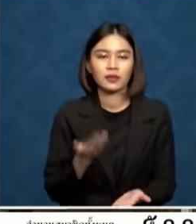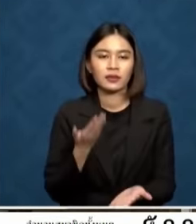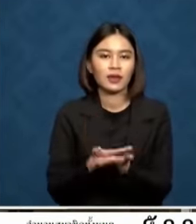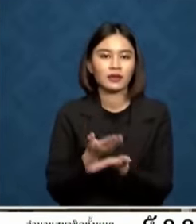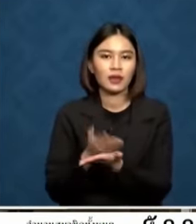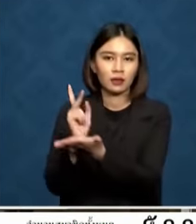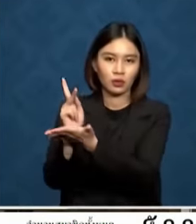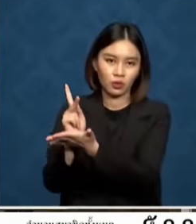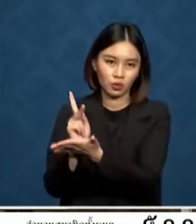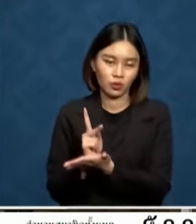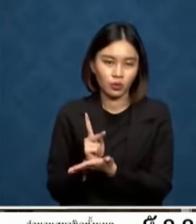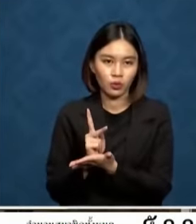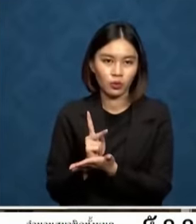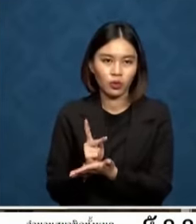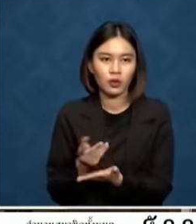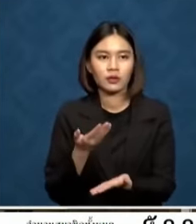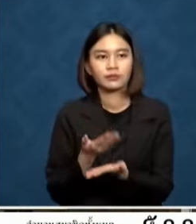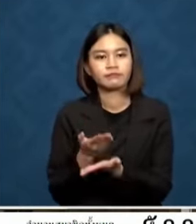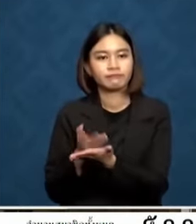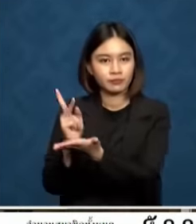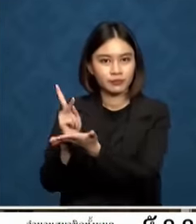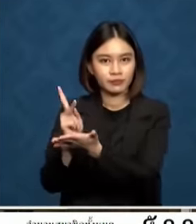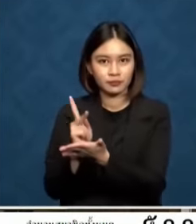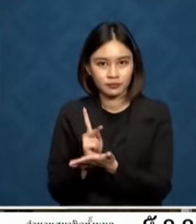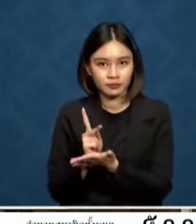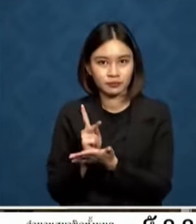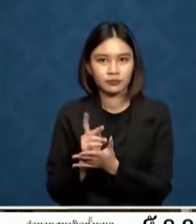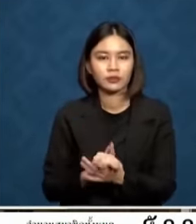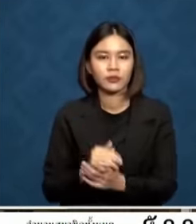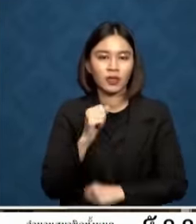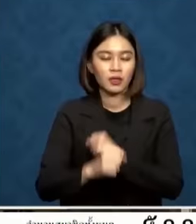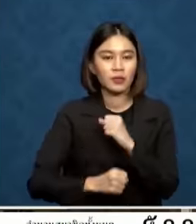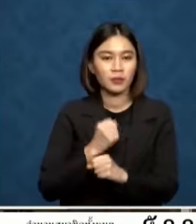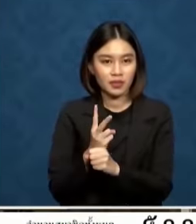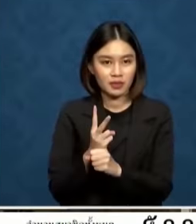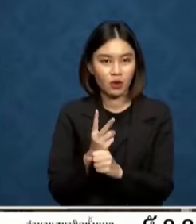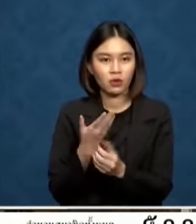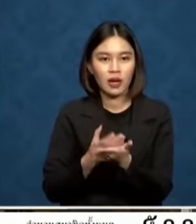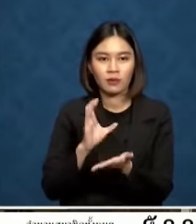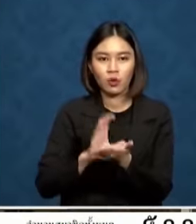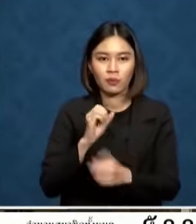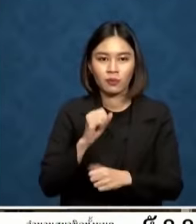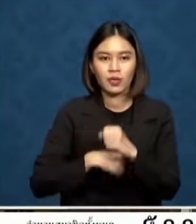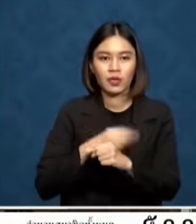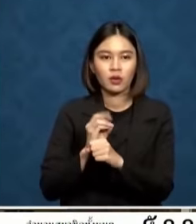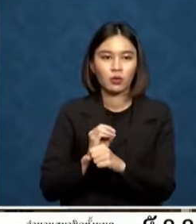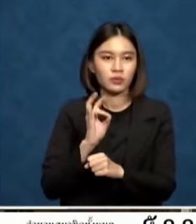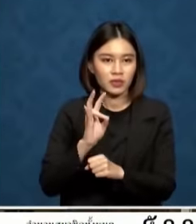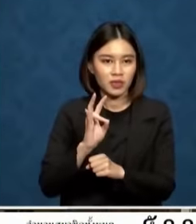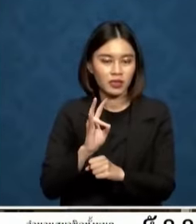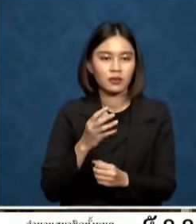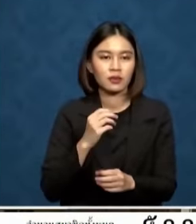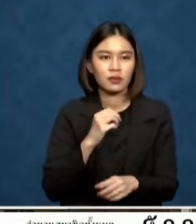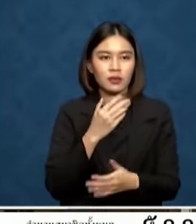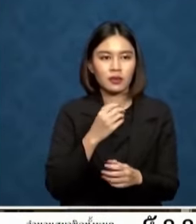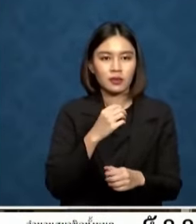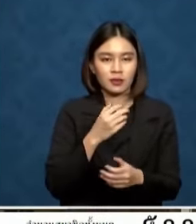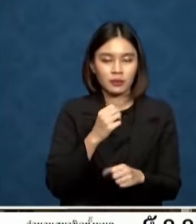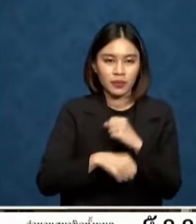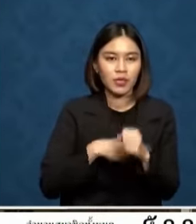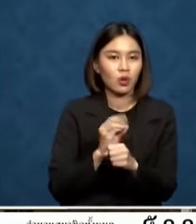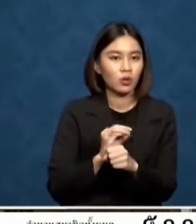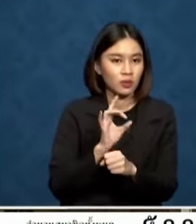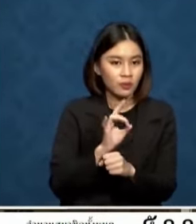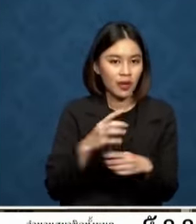กู้หรือการกู้เงิน 2ปีงบปี 67งบปี 68